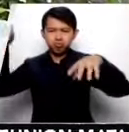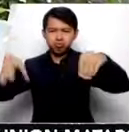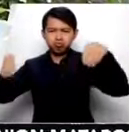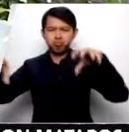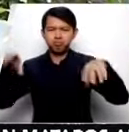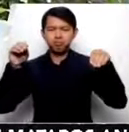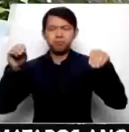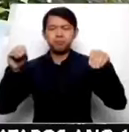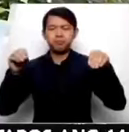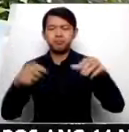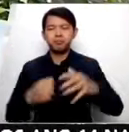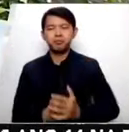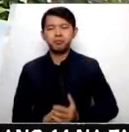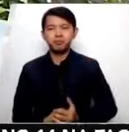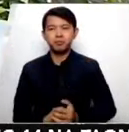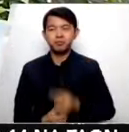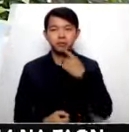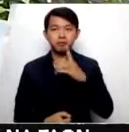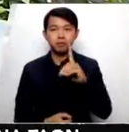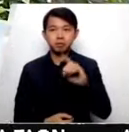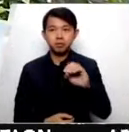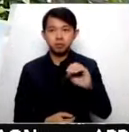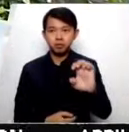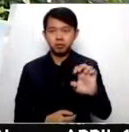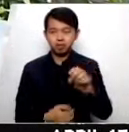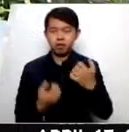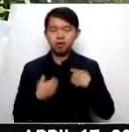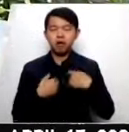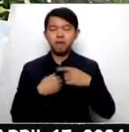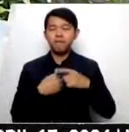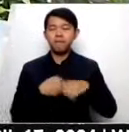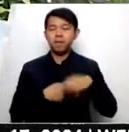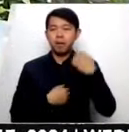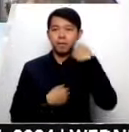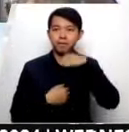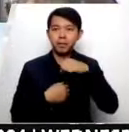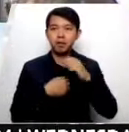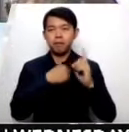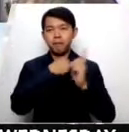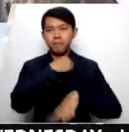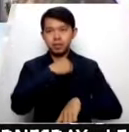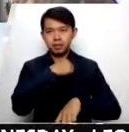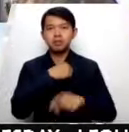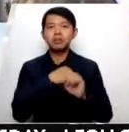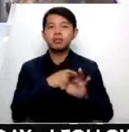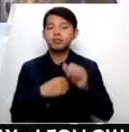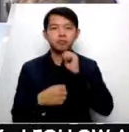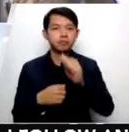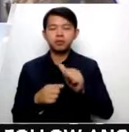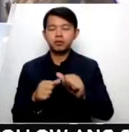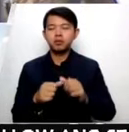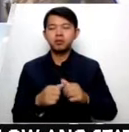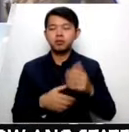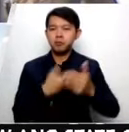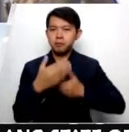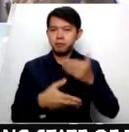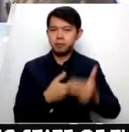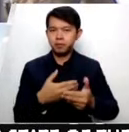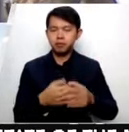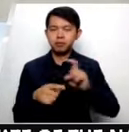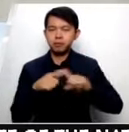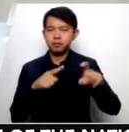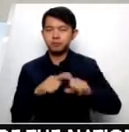penalty kag hindi nakapag ng tama ang isang power PL habang Manipis Ang supply ng kuryente asahan mga rotational